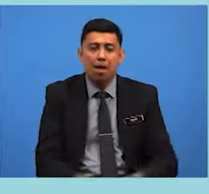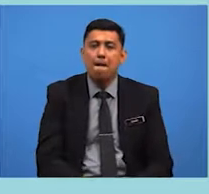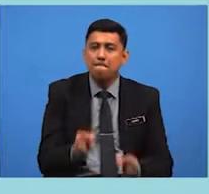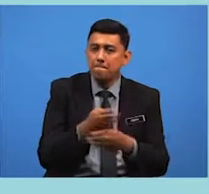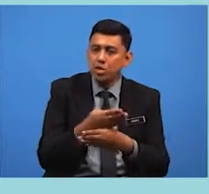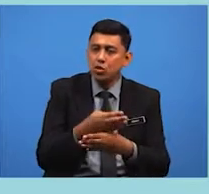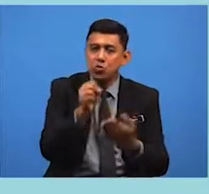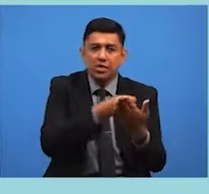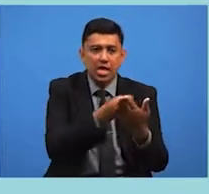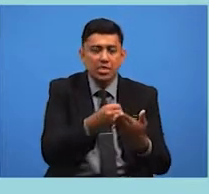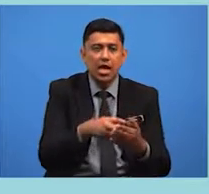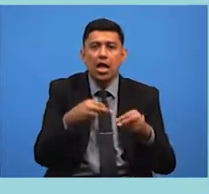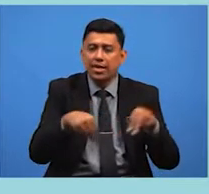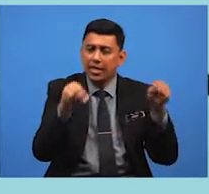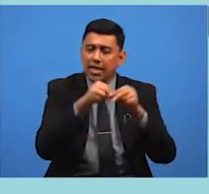dan pengajaran.